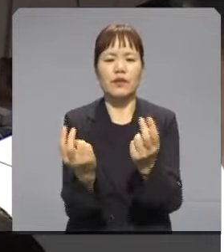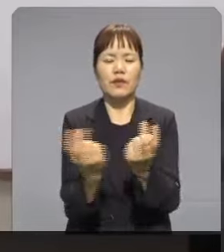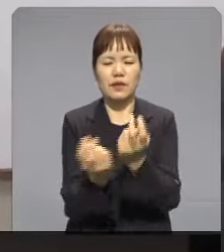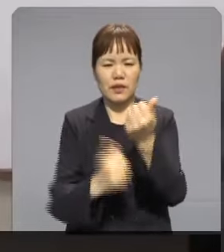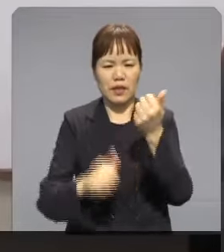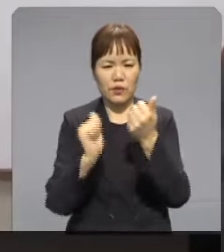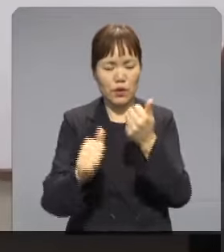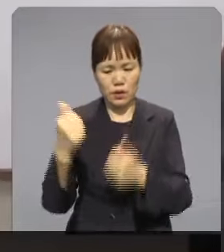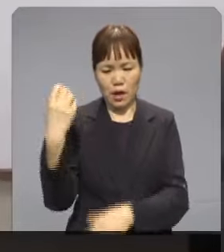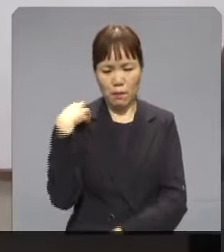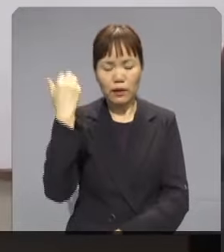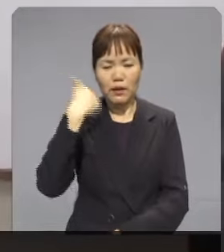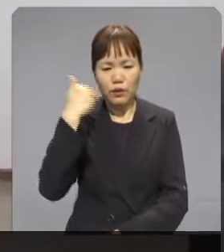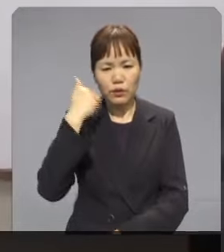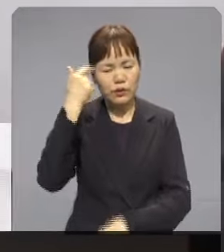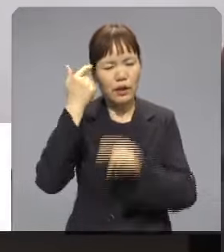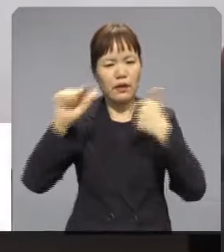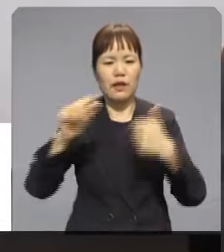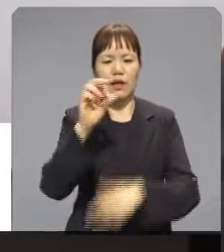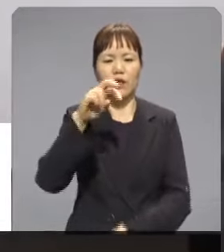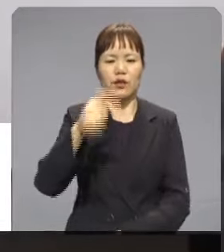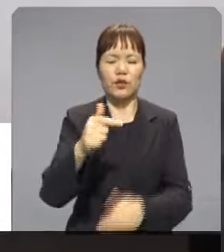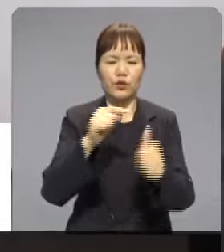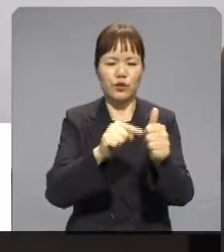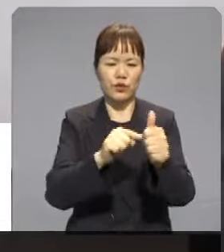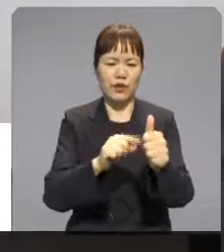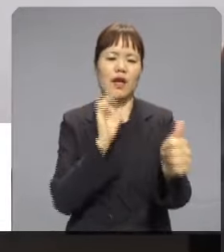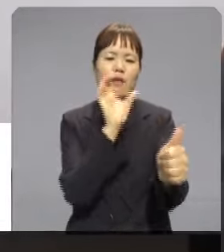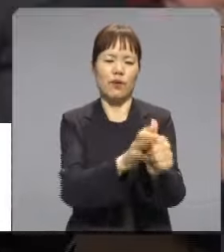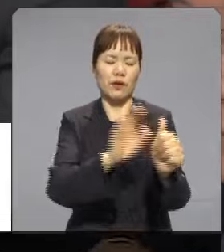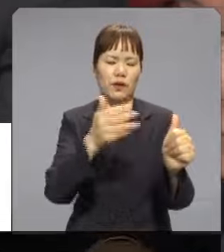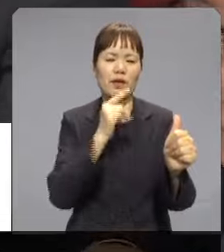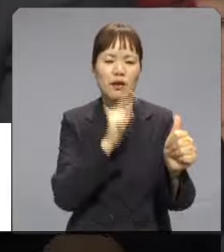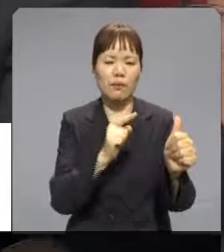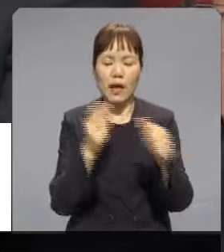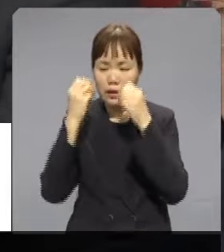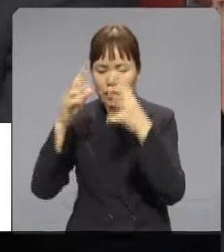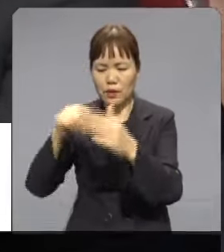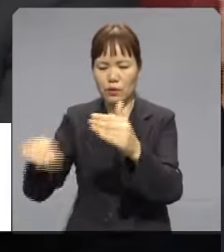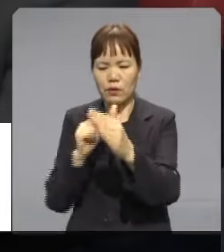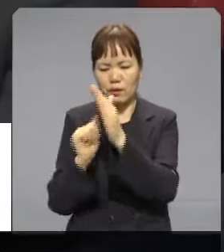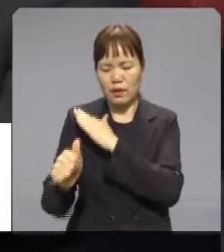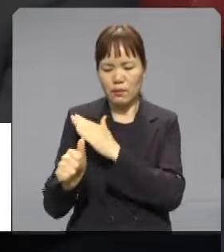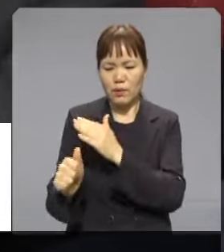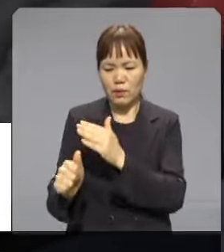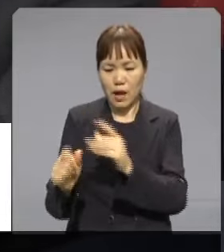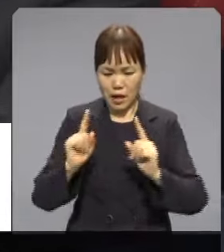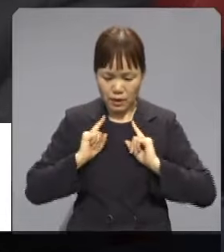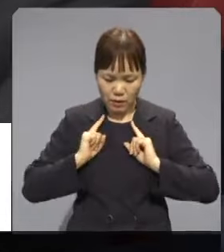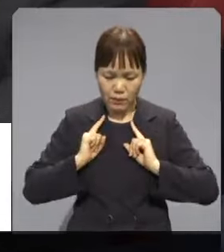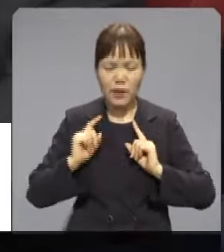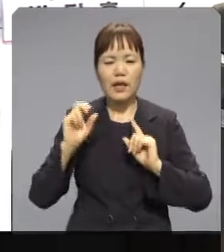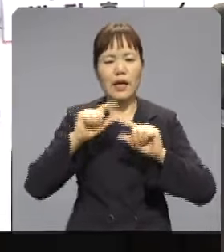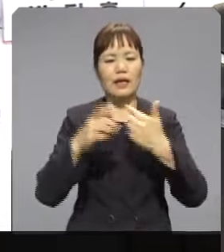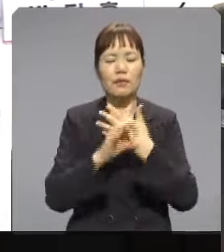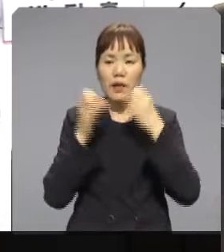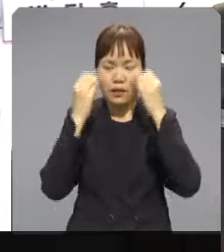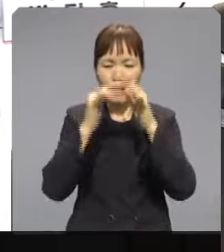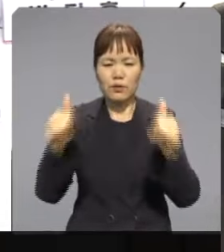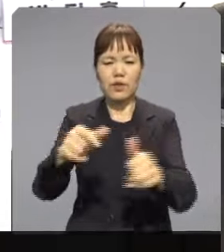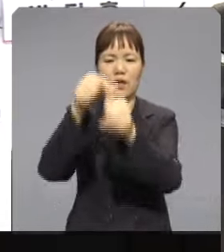두고는 의견이 엇갈립니다. 윤 권한대행이 해야 한다는 주장과 새 원내대표가 겸임하거나 새 인물을 영입해야